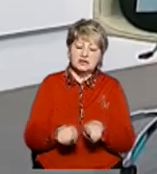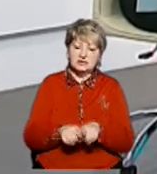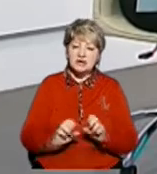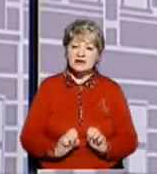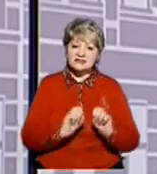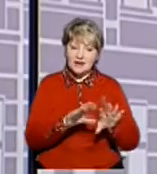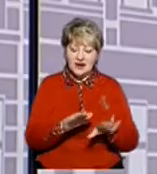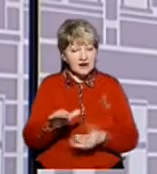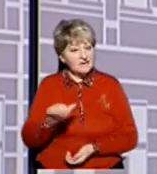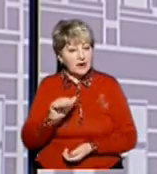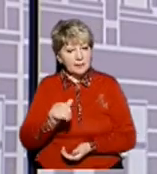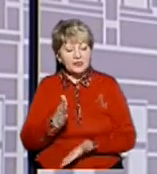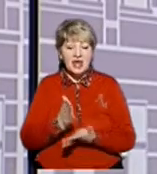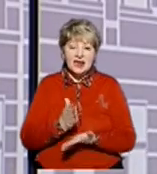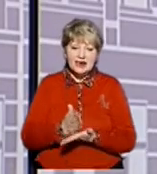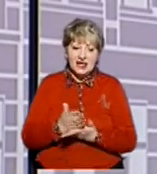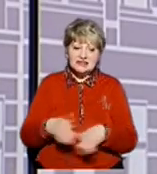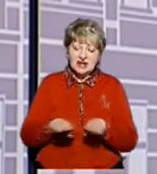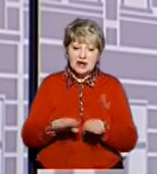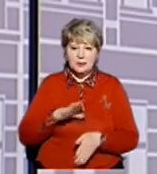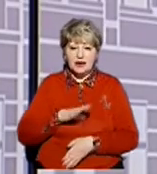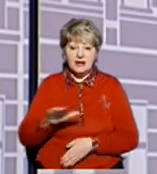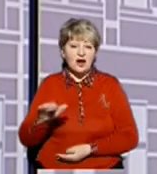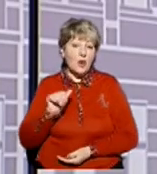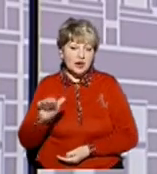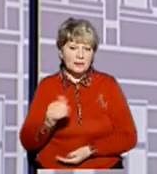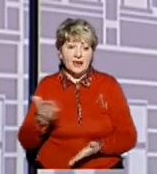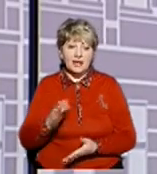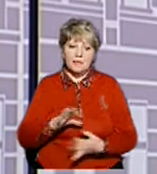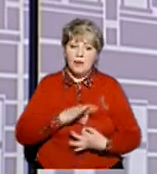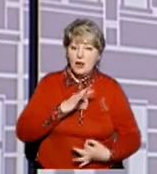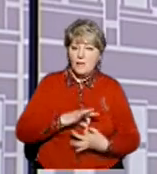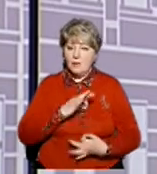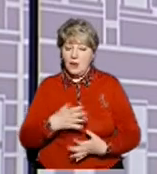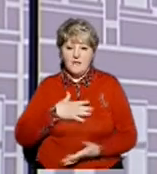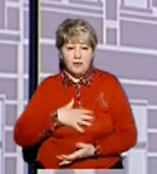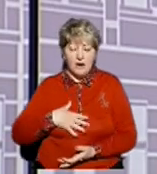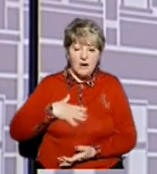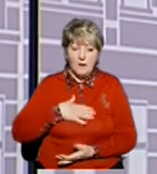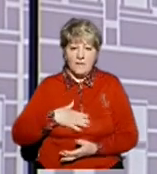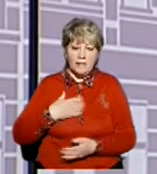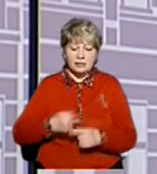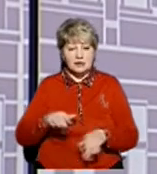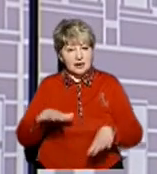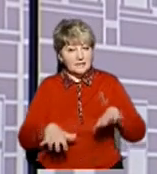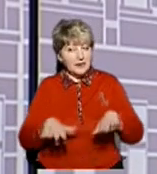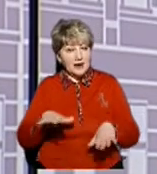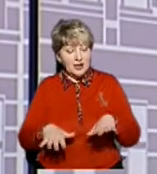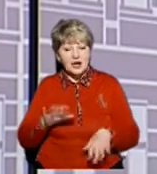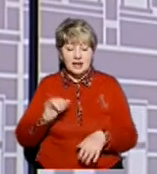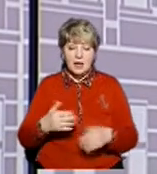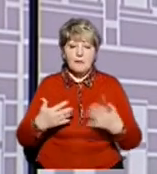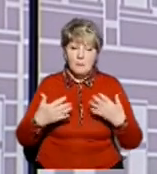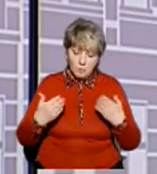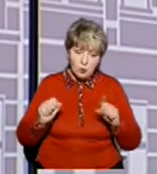нерухомість в оренду. Тому що є ще той сегмент орендодавців, які бояться, які хвилюються, перестраховуються і вже,